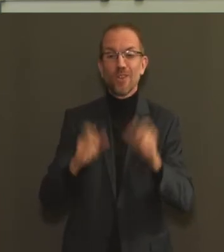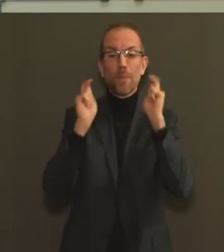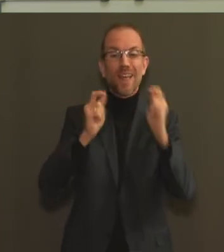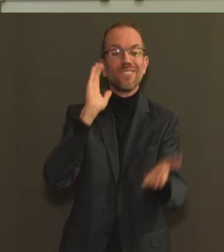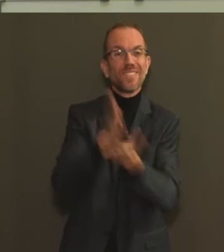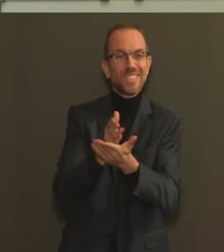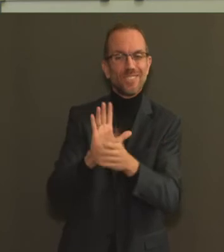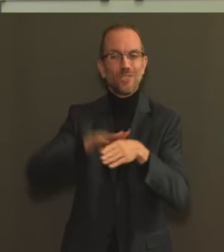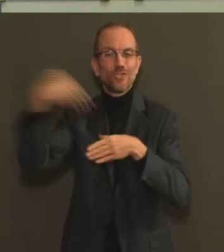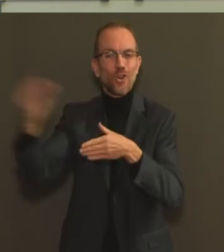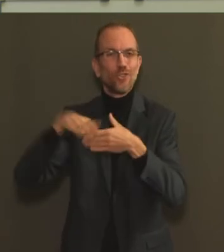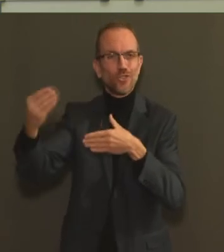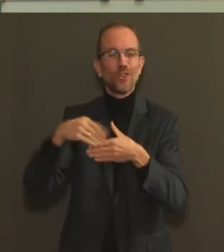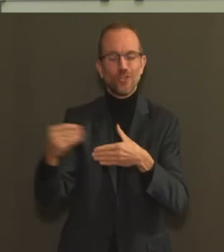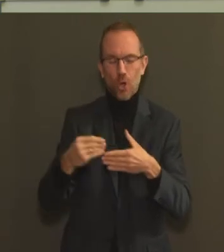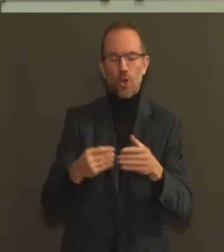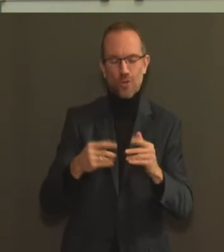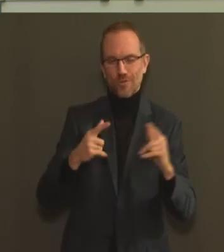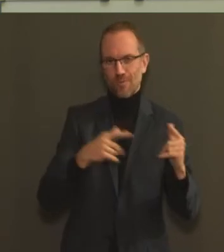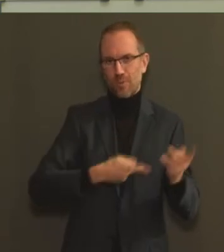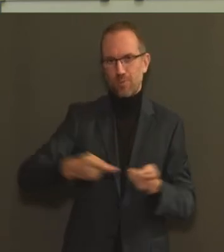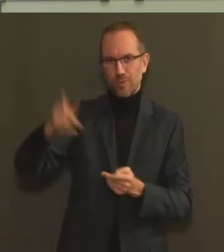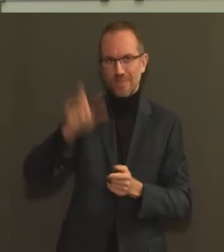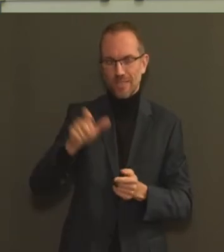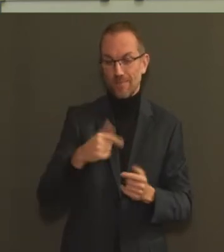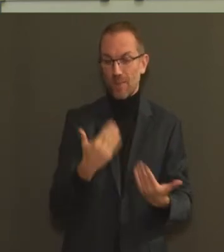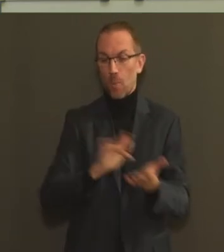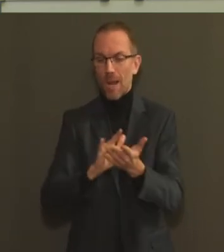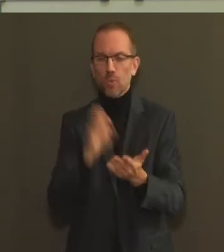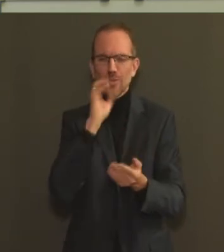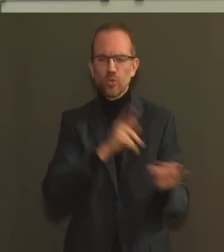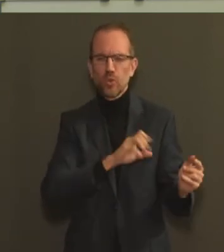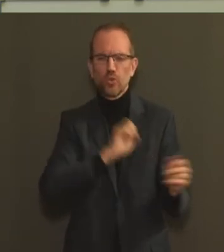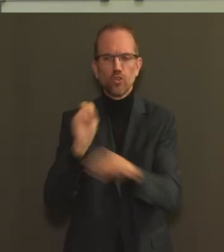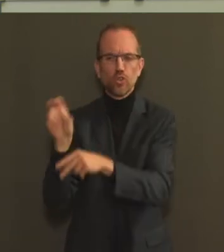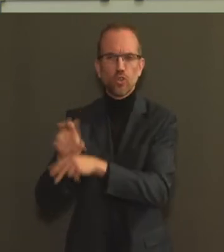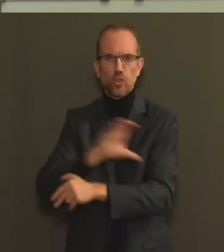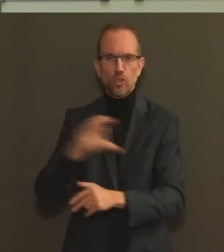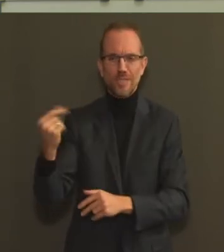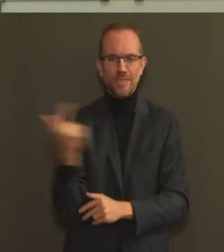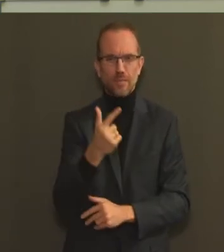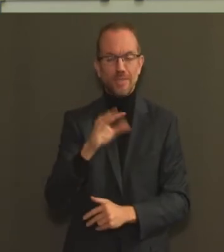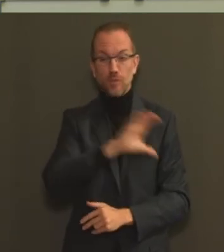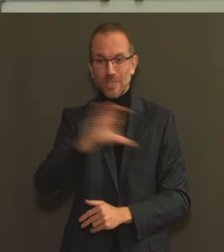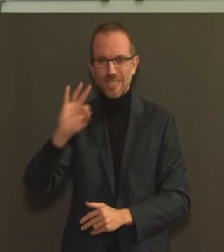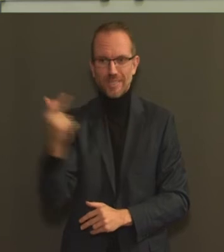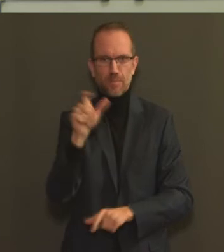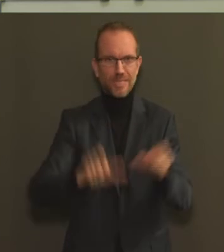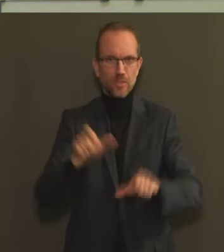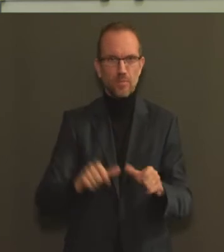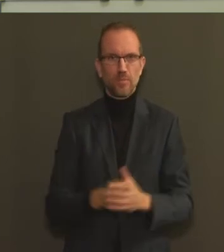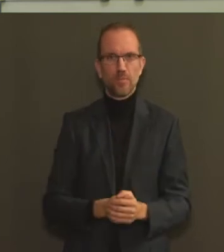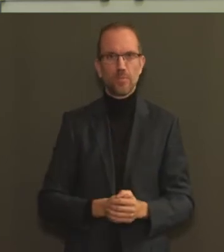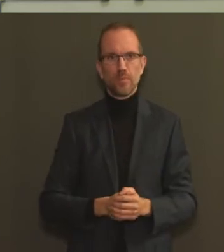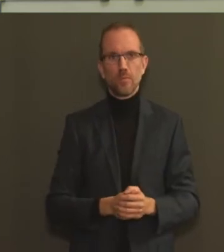157 personnes qui sortent chaque jour de l'hôpital. Et ceci nous amène à avoir un nombre absolu qui tourne autour